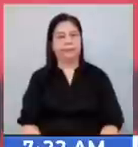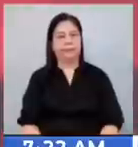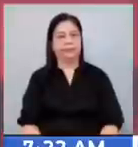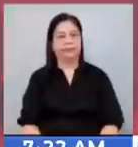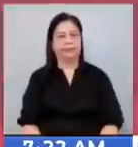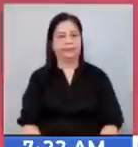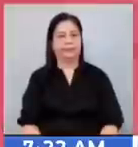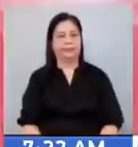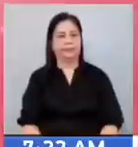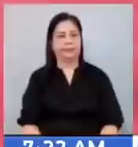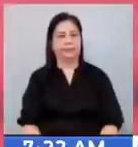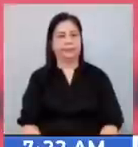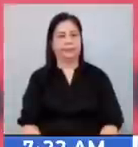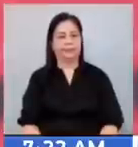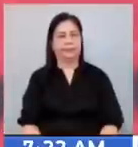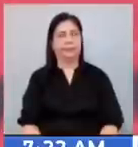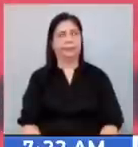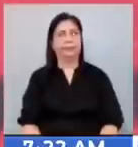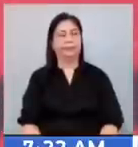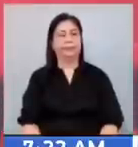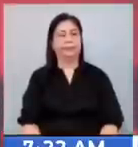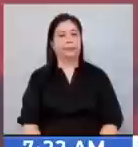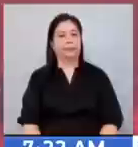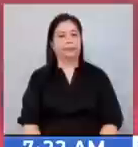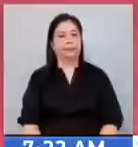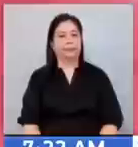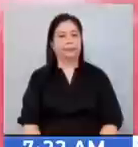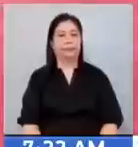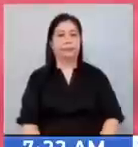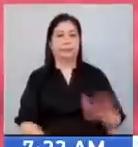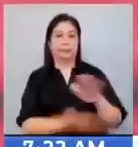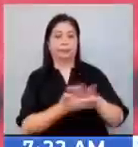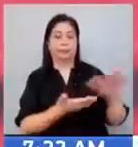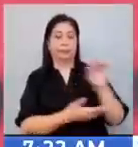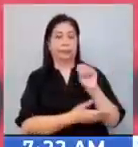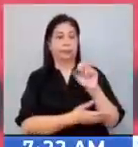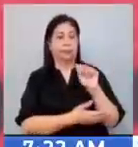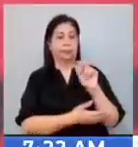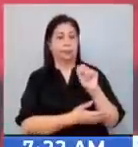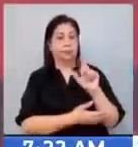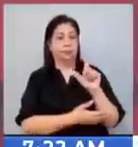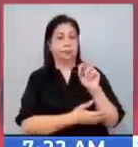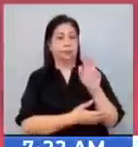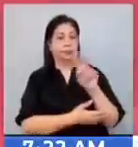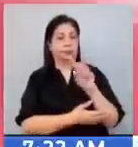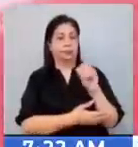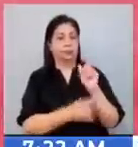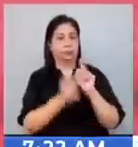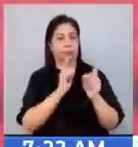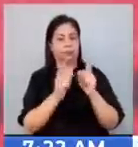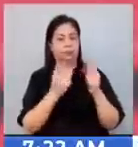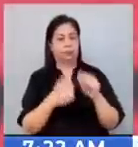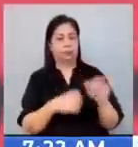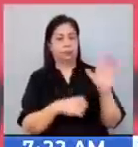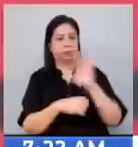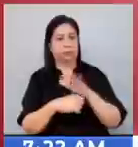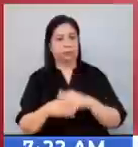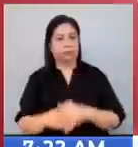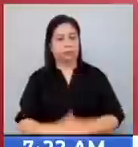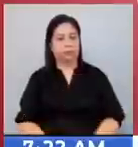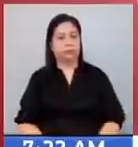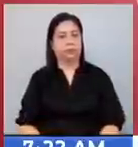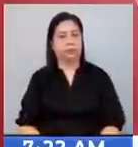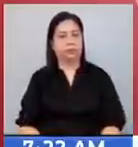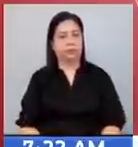Kaugnay ng pagsasara ng Colegio de San Lorenzo, makakausap po natin ngayong umaga isa sa mga estudyante, si Nicole and Clavio mula sa